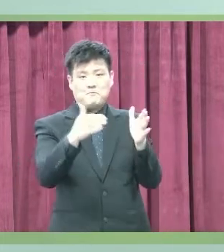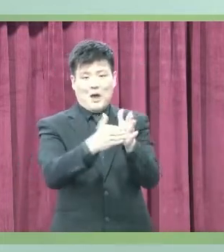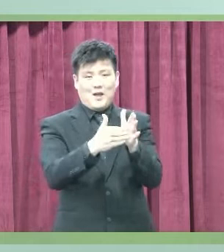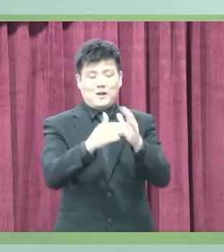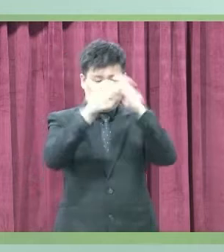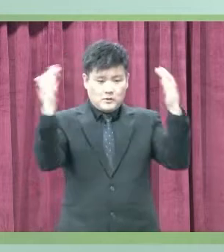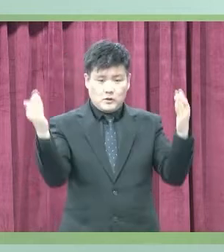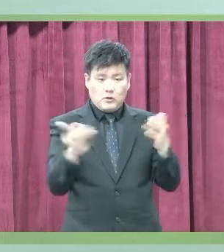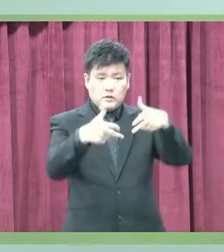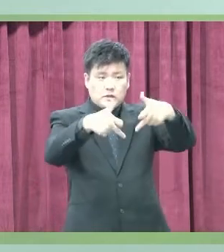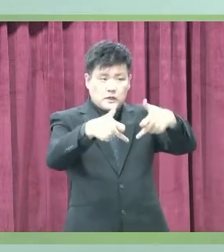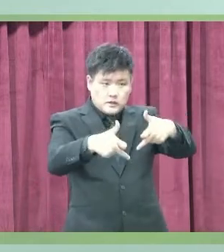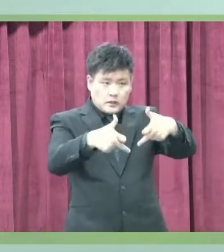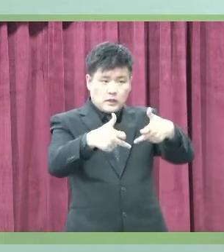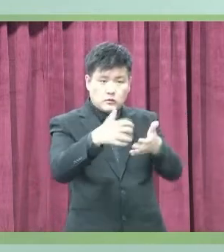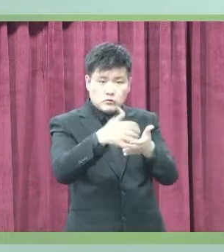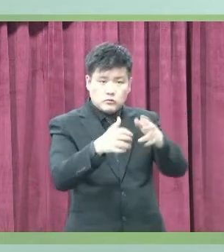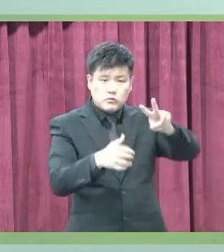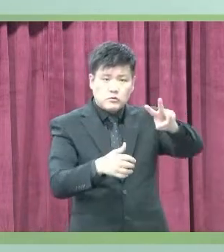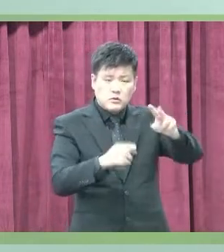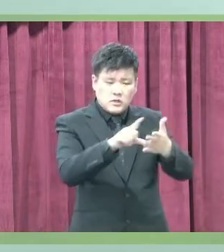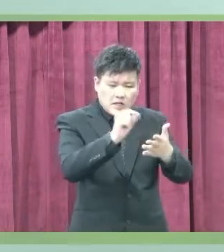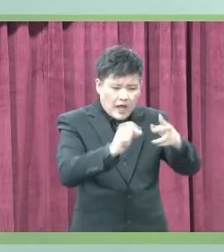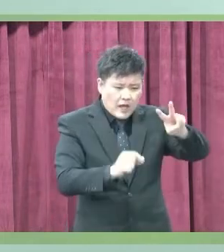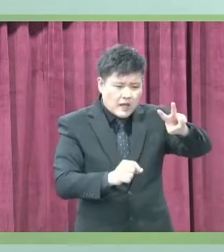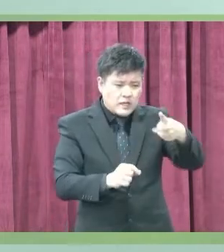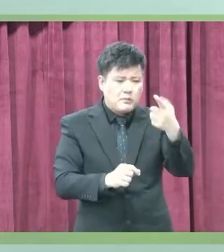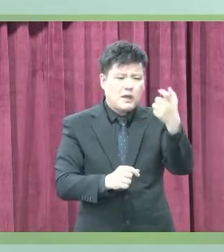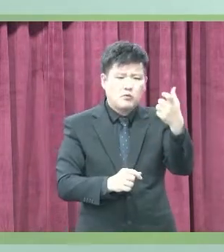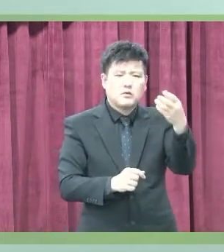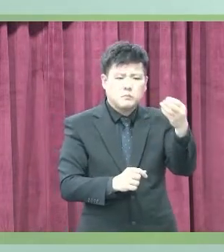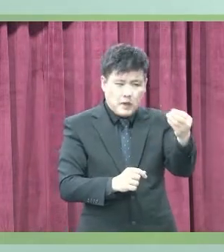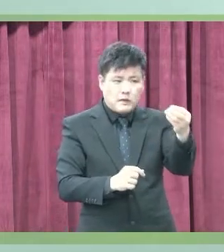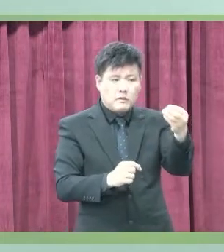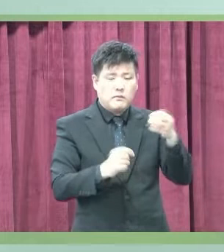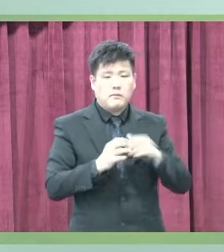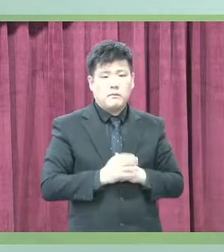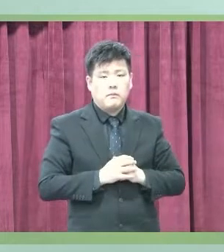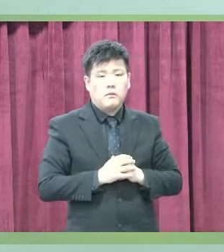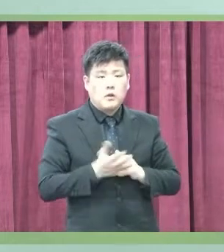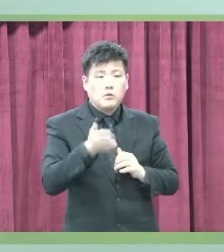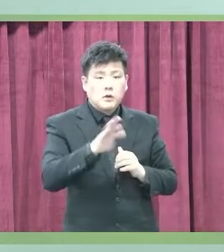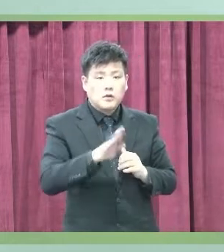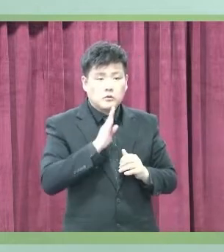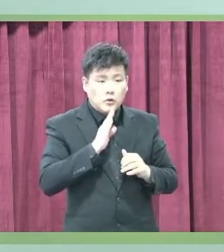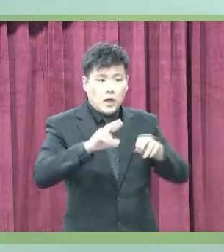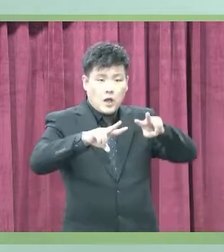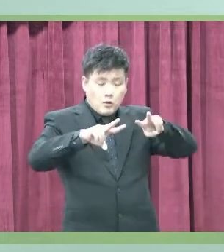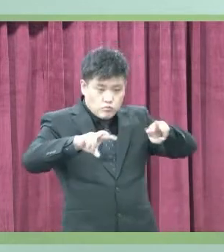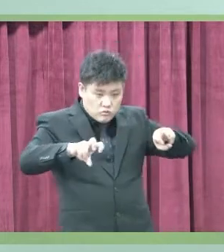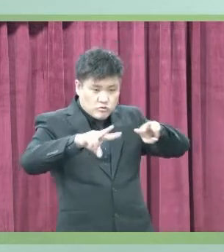전체 장애인 수는 대략 262만 명인데 저희가 실제로 클리닝해서 분석에 이용한